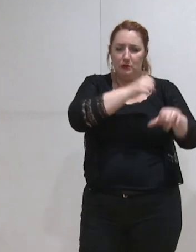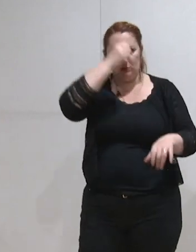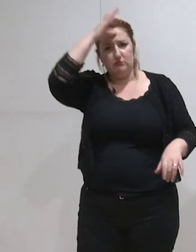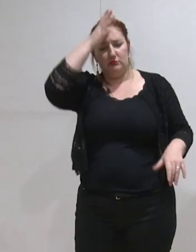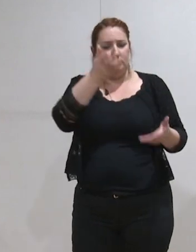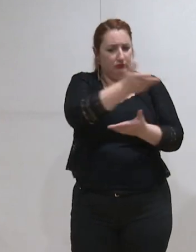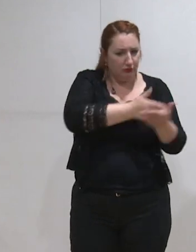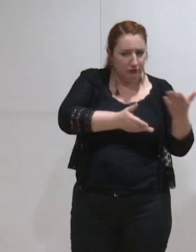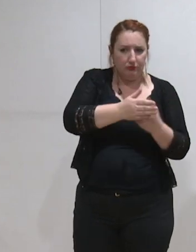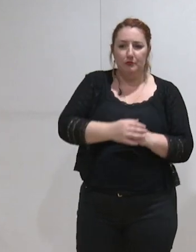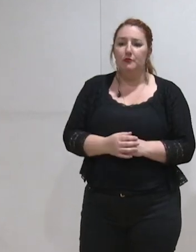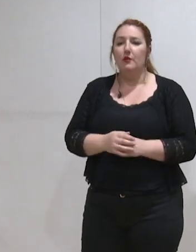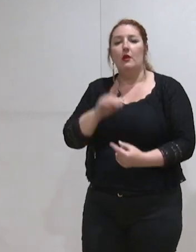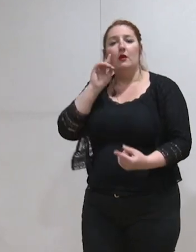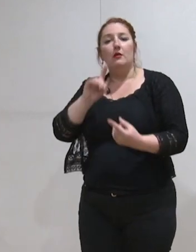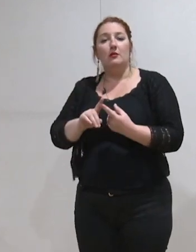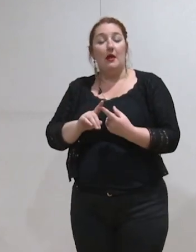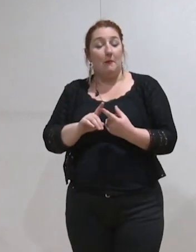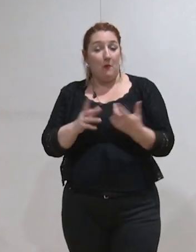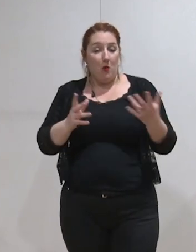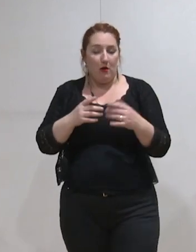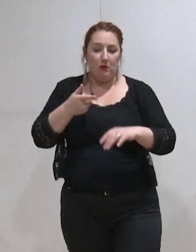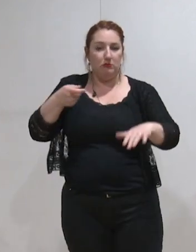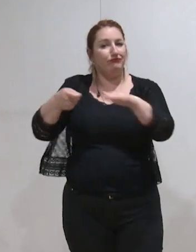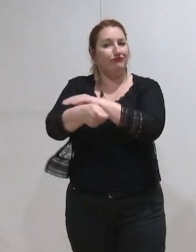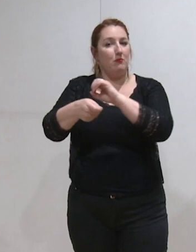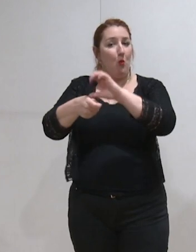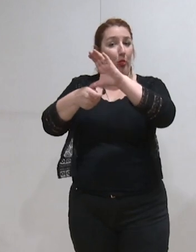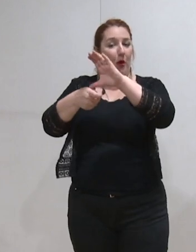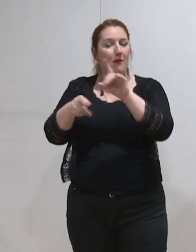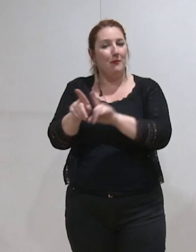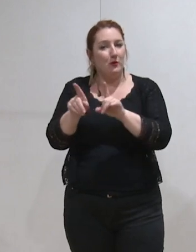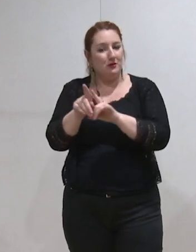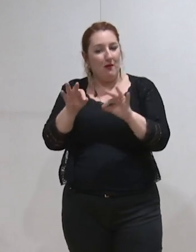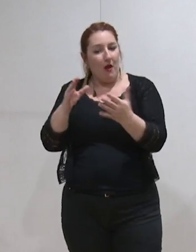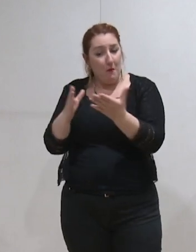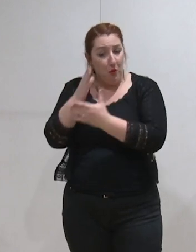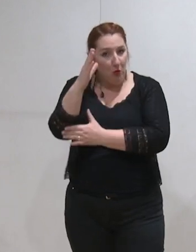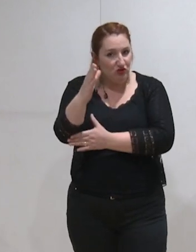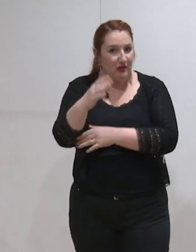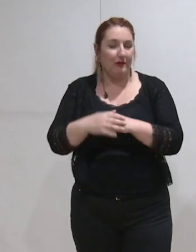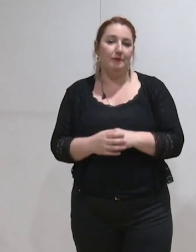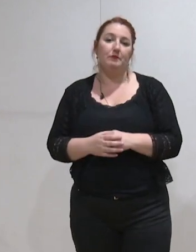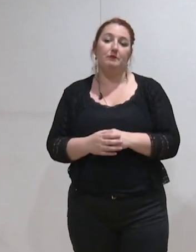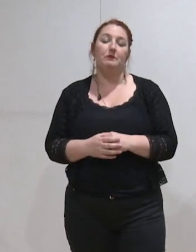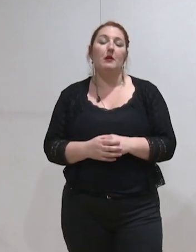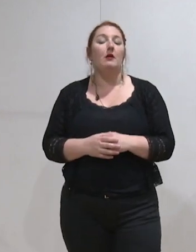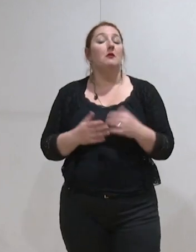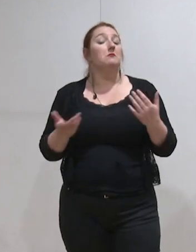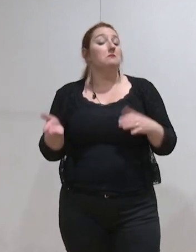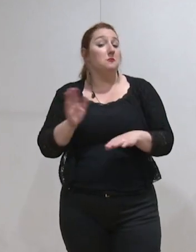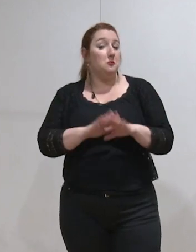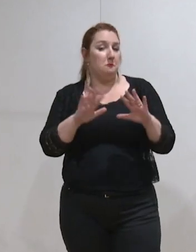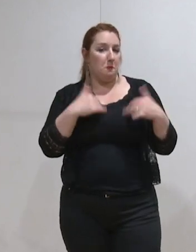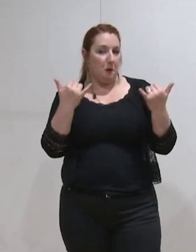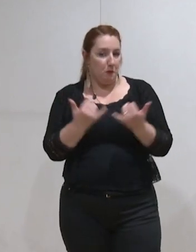sutien municipal aux opérateurs grenoblois mais aussi sur leur projet et sur les enjeux de ces acteurs or lors de ces réunions les D sont